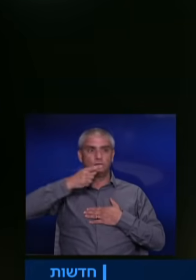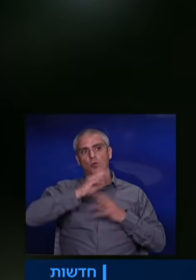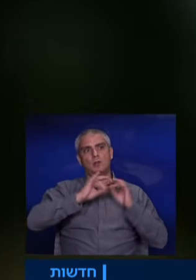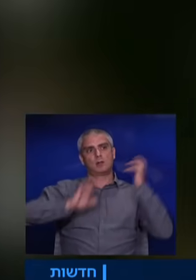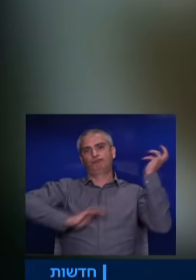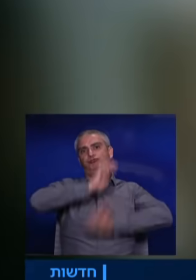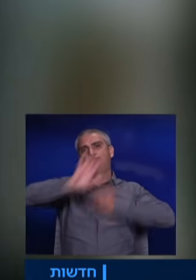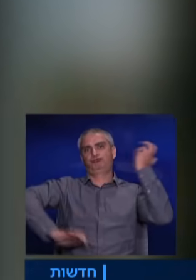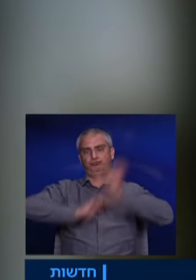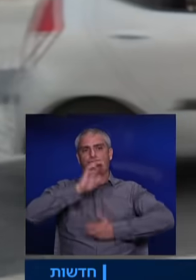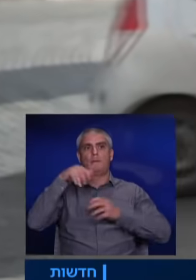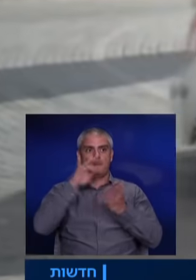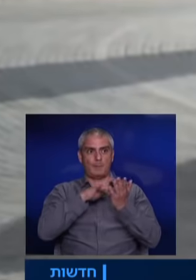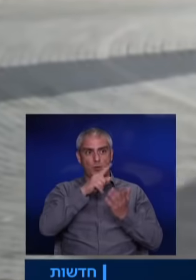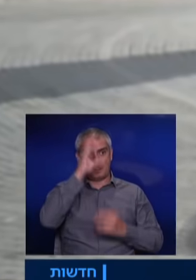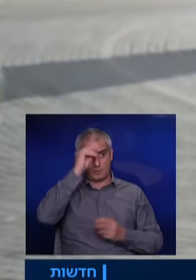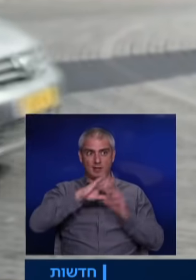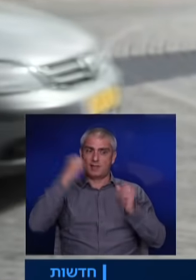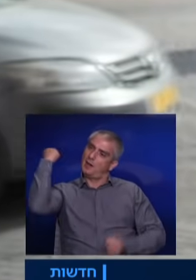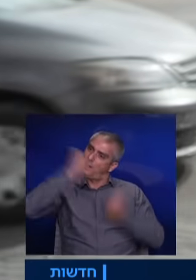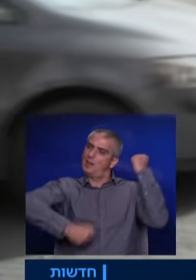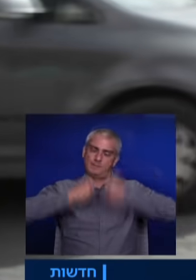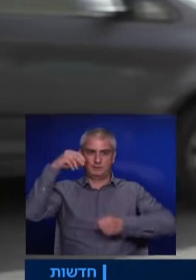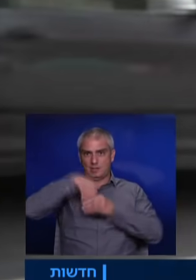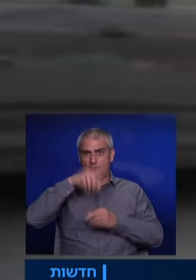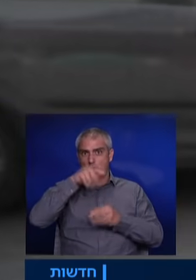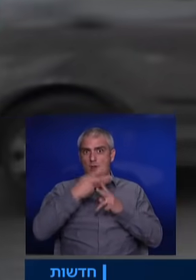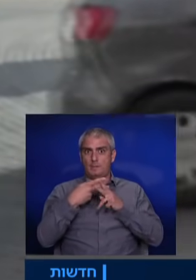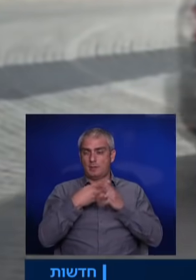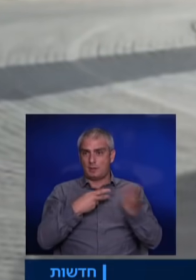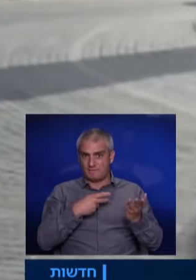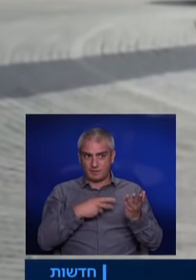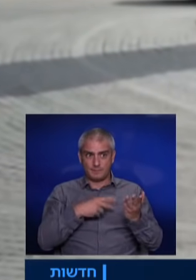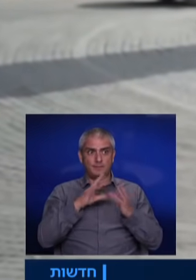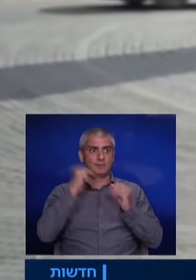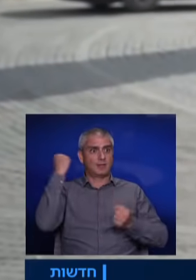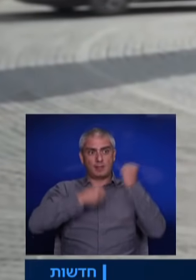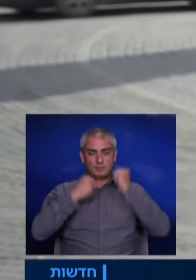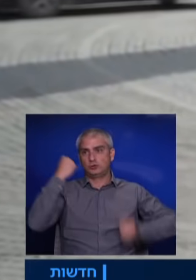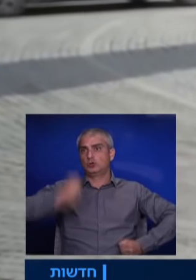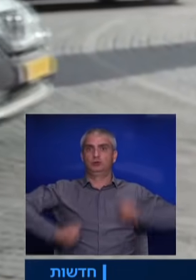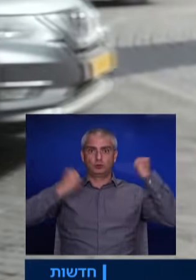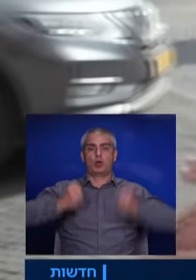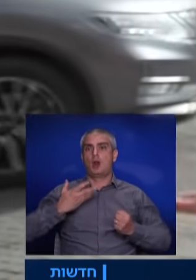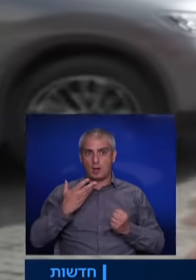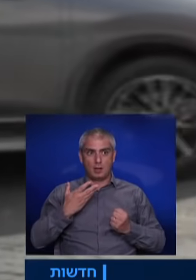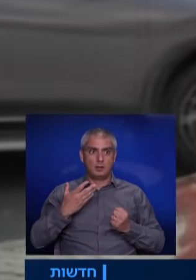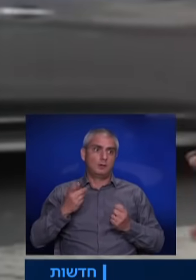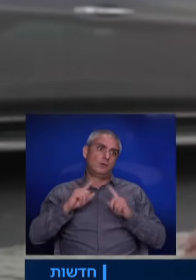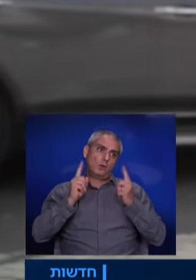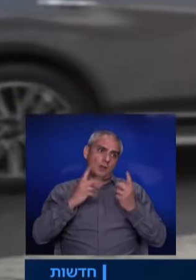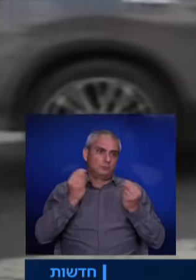להתפרע במקום. הבחור התחיל להרביץ לחבר'ה פה בבית קפה, התחיל להרביץ להם, התחיל להשתולל. כנראה